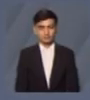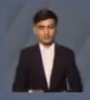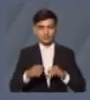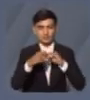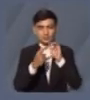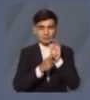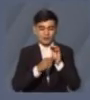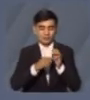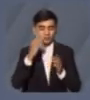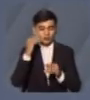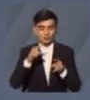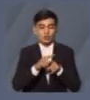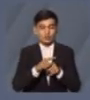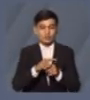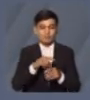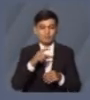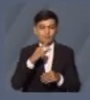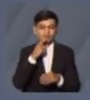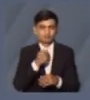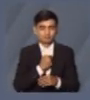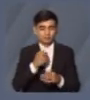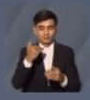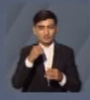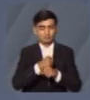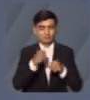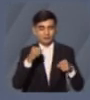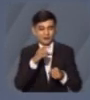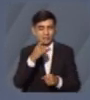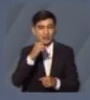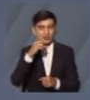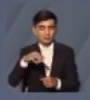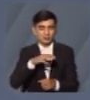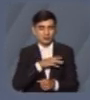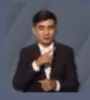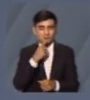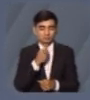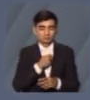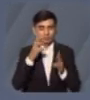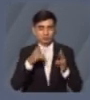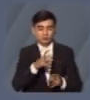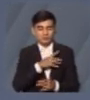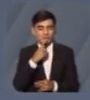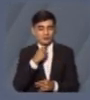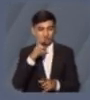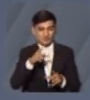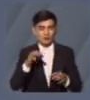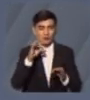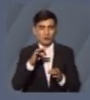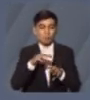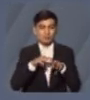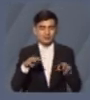17 шілдеде Маңғыстау облысындағы әскери полигонда граната жарылып, зардап шеккен сарбазға қатысты Қорғаныс министрлігі түсініктеме